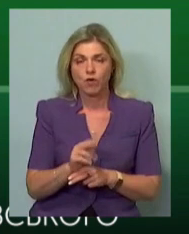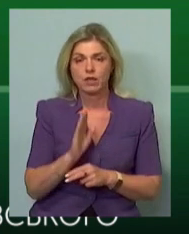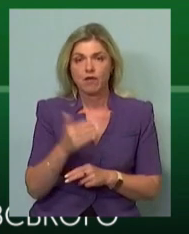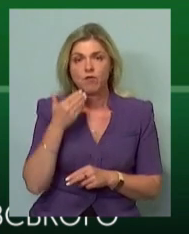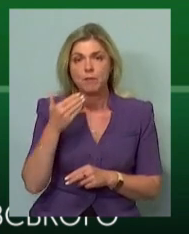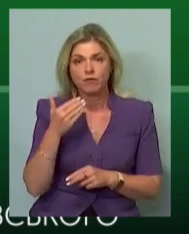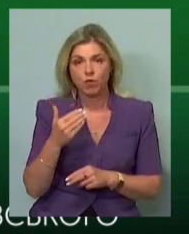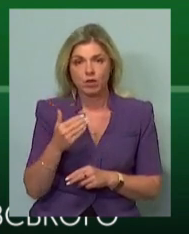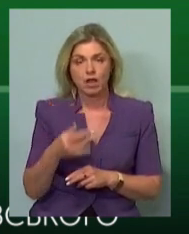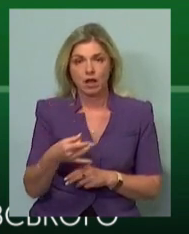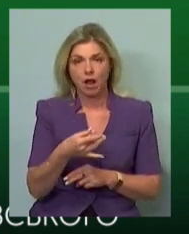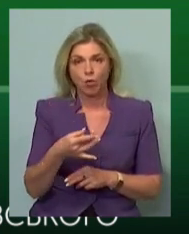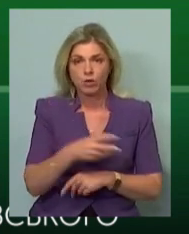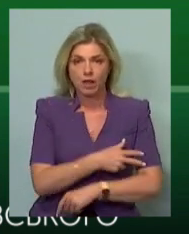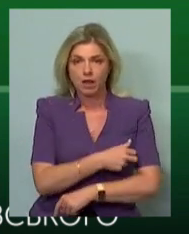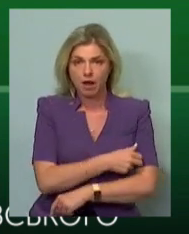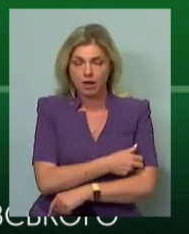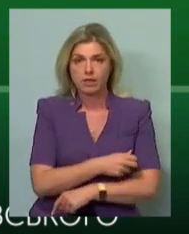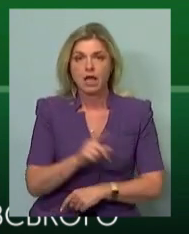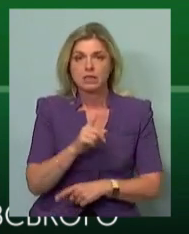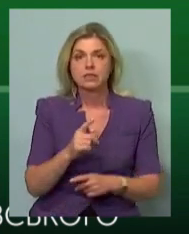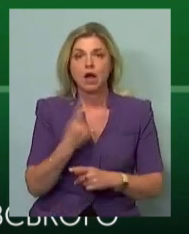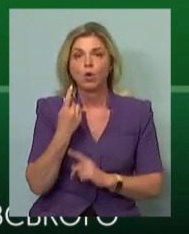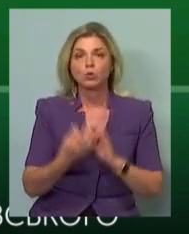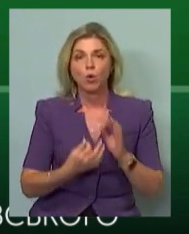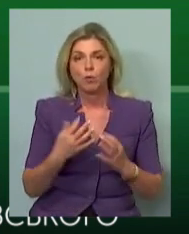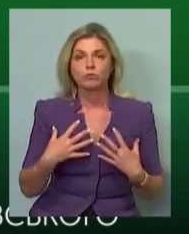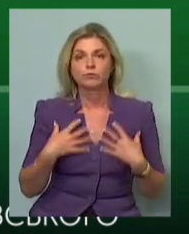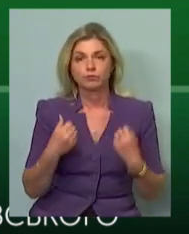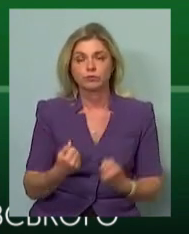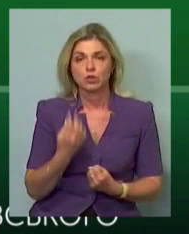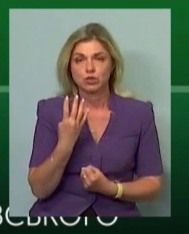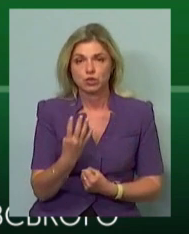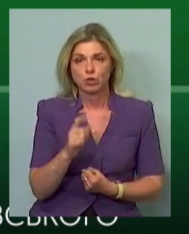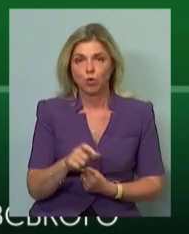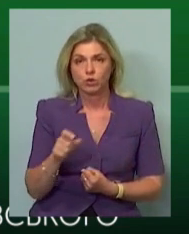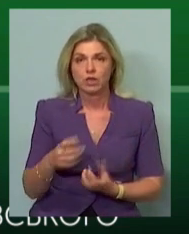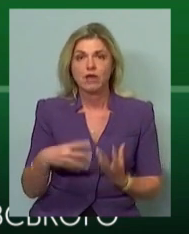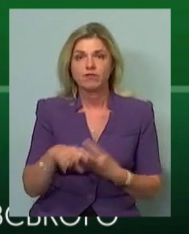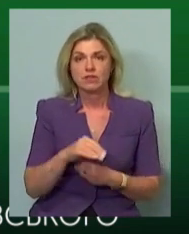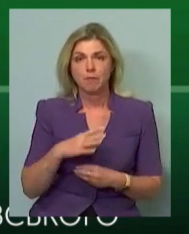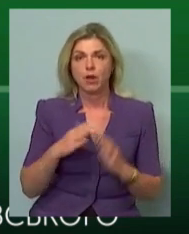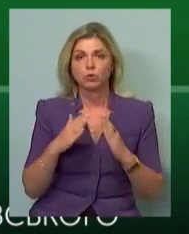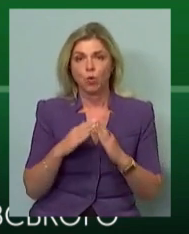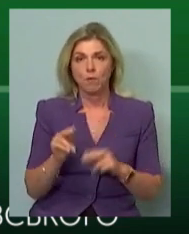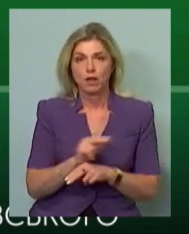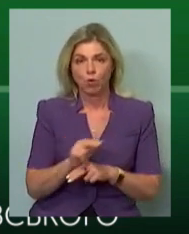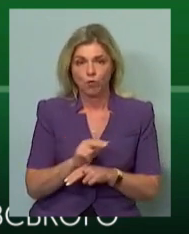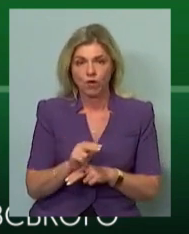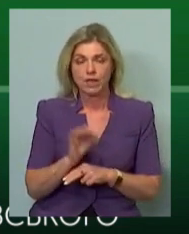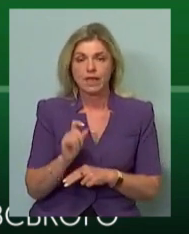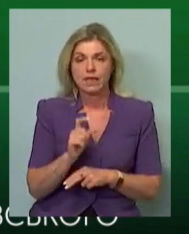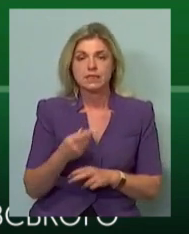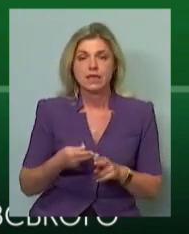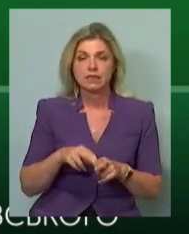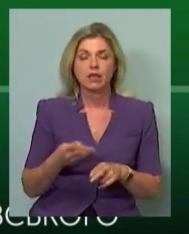районній лікарні. За останню добу одужало 4 особи. Всі знаходились на амбулаторному лікуванні. З цих 4 – це